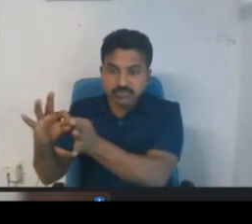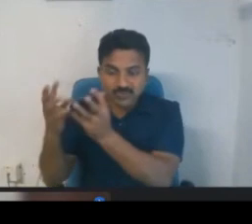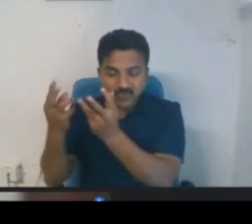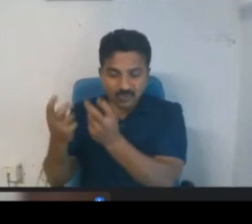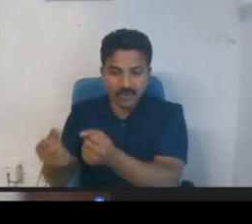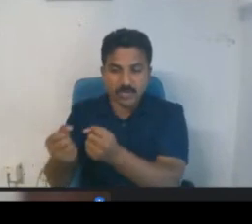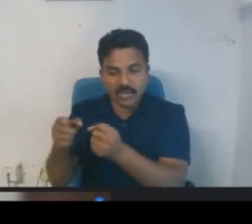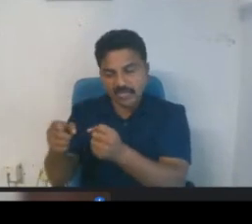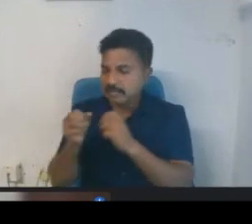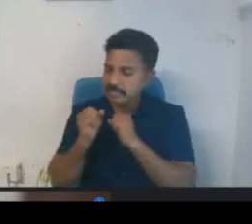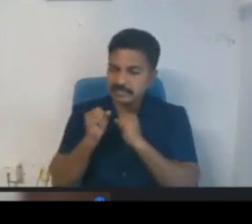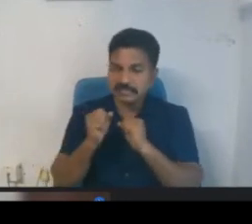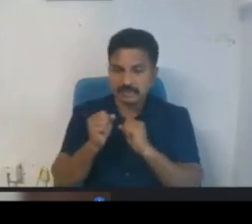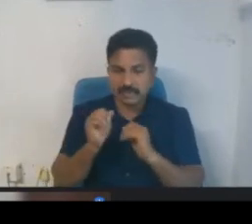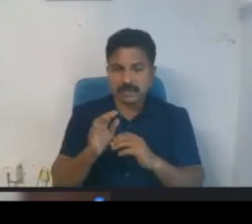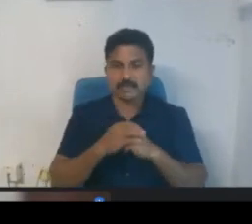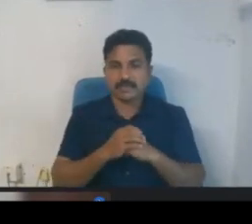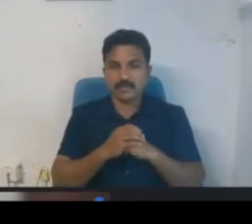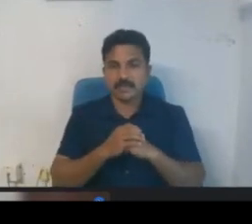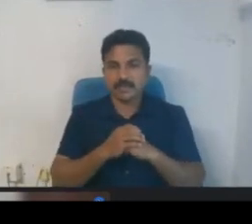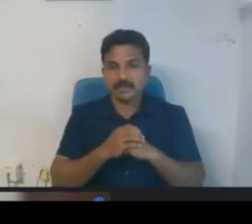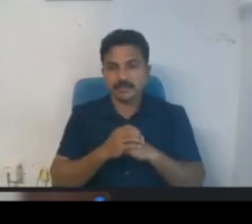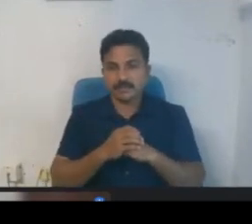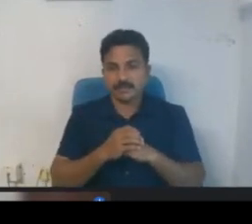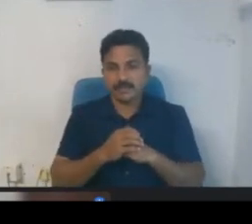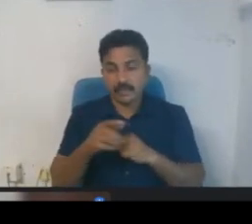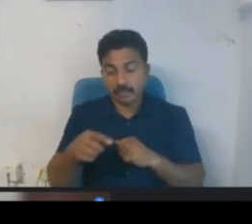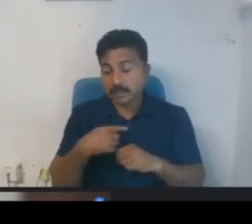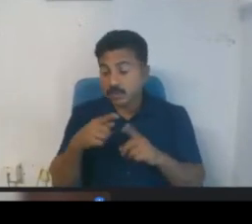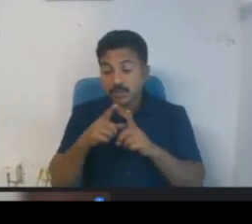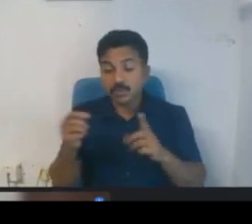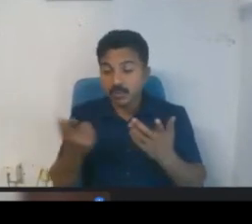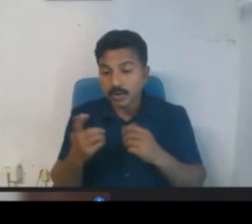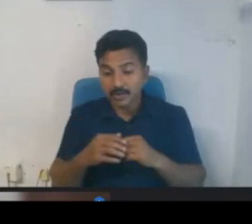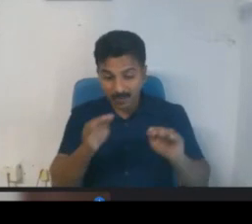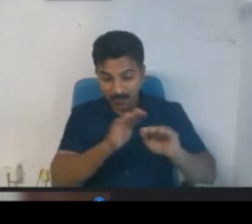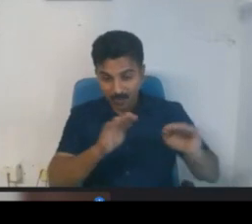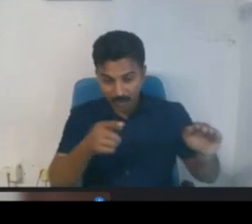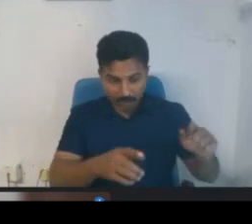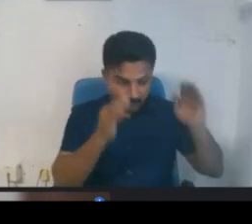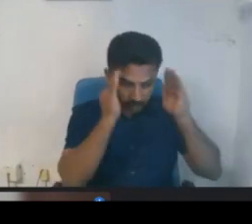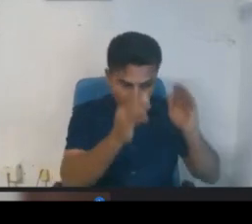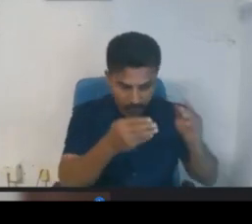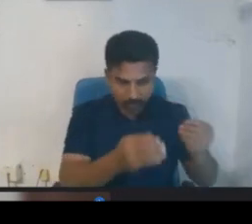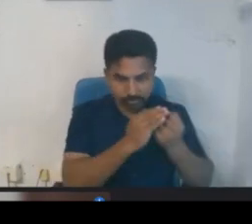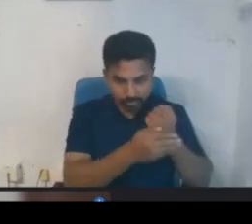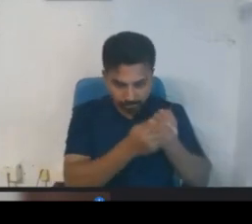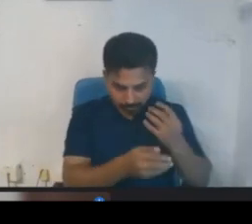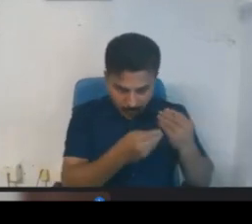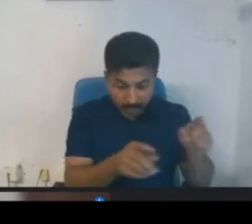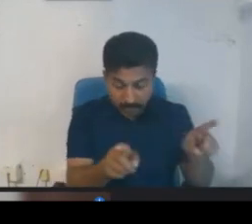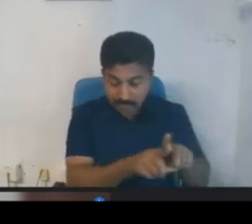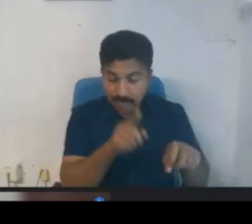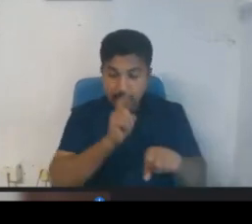എന്നുള്ളത് വളരെ ബുദ്ധിമുട്ട് നിറഞ്ഞൊരു കാര്യം തന്നെയാണ്. അപ്പം നമ്മൾ ചെയ്യേണ്ട കാര്യം, നമ്മൾ നമ്മുടെ കുഞ്ഞുങ്ങളെ ശ്രദ്ധിക്കുന്നതോടൊപ്പം തന്നെ